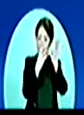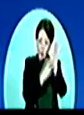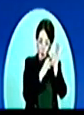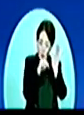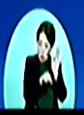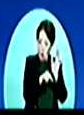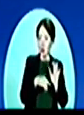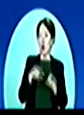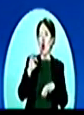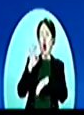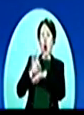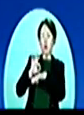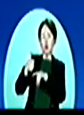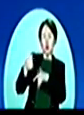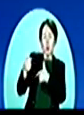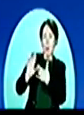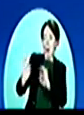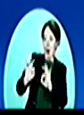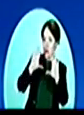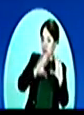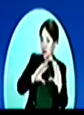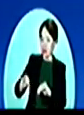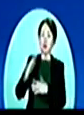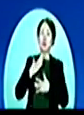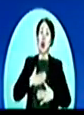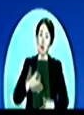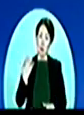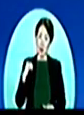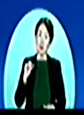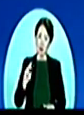халдварт өвчингүй тайван байлаа.